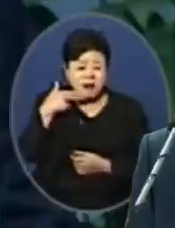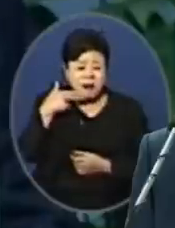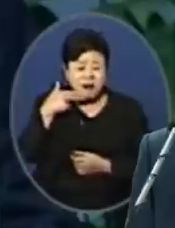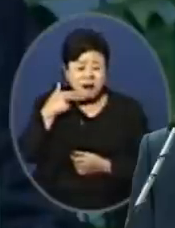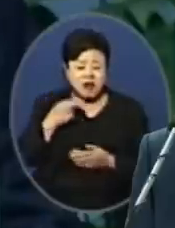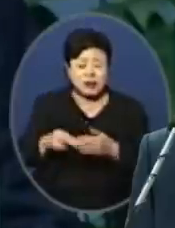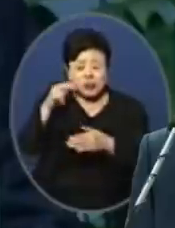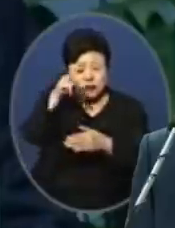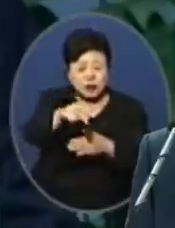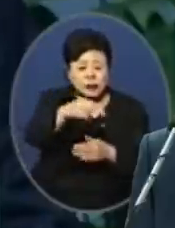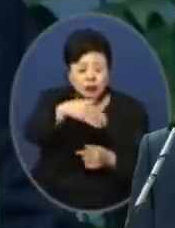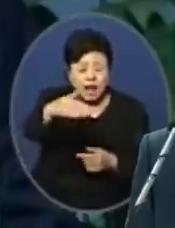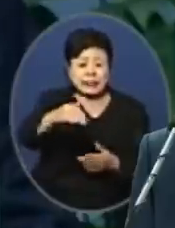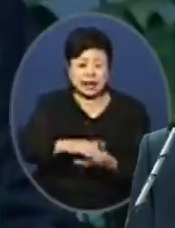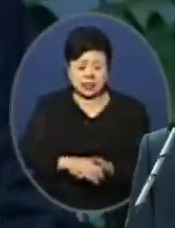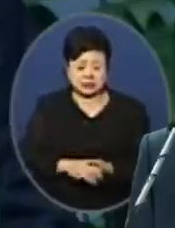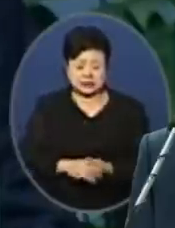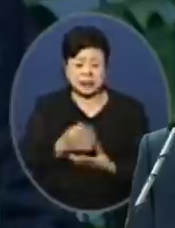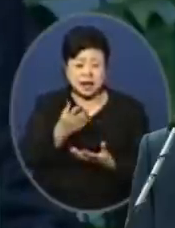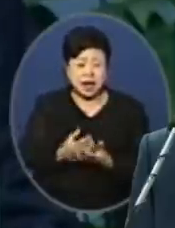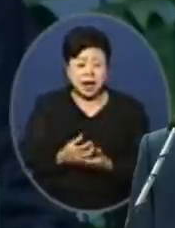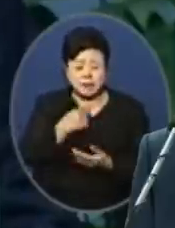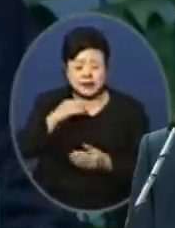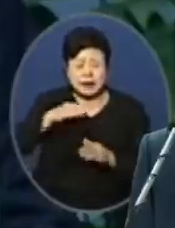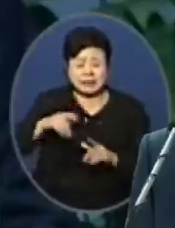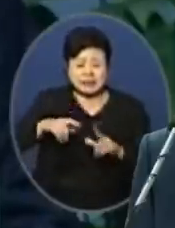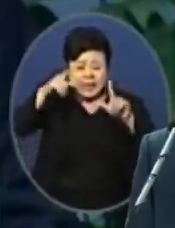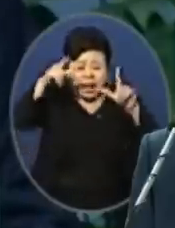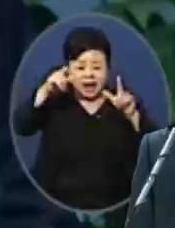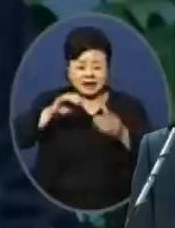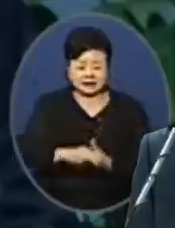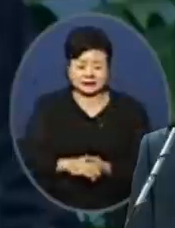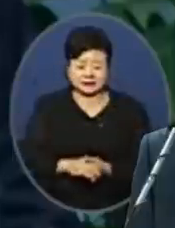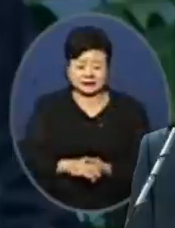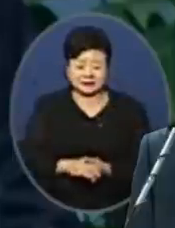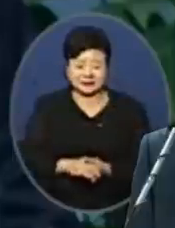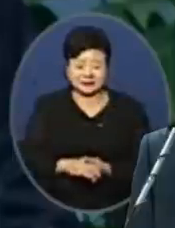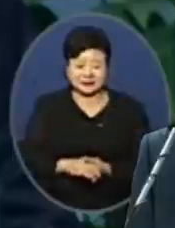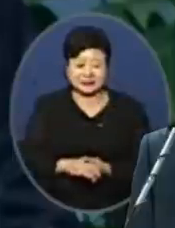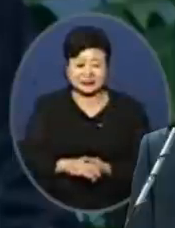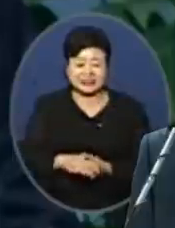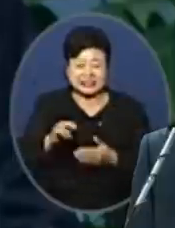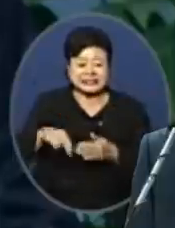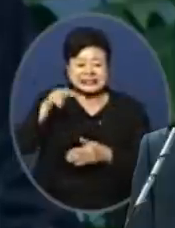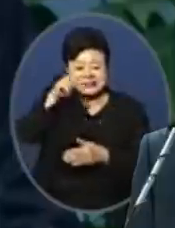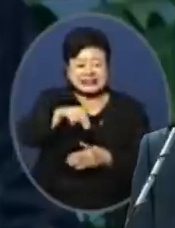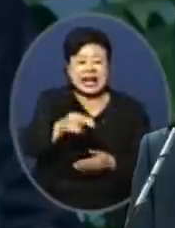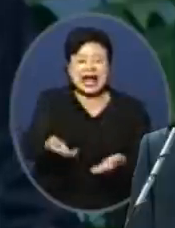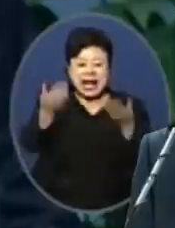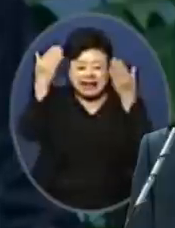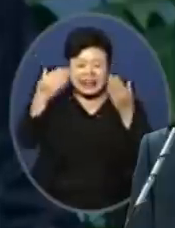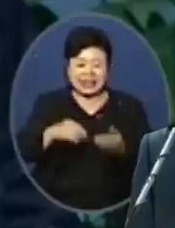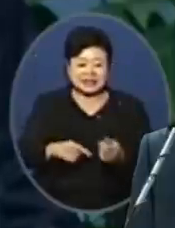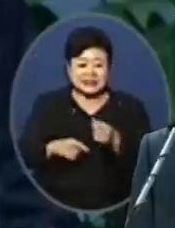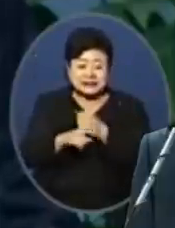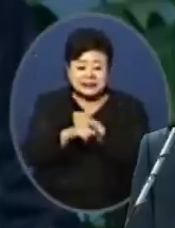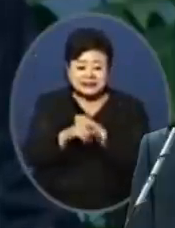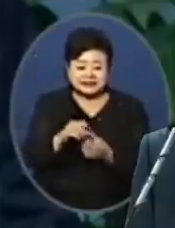패스오버, 한자로 말하면 유월절, 우리말로 번역하면 지나가는